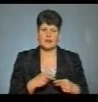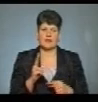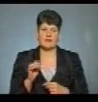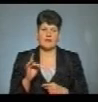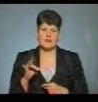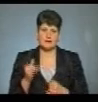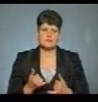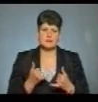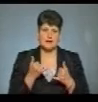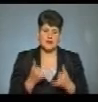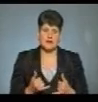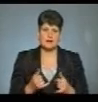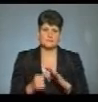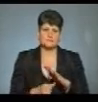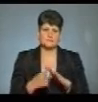Тернополя.